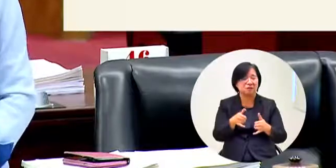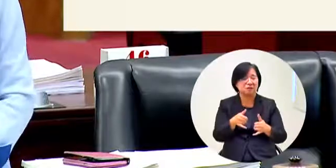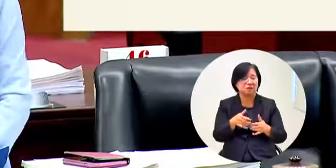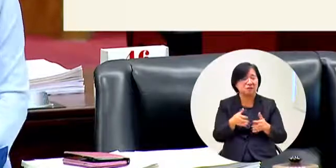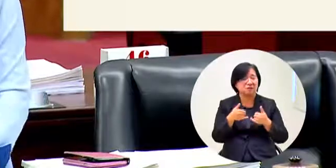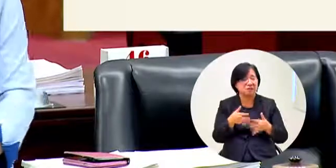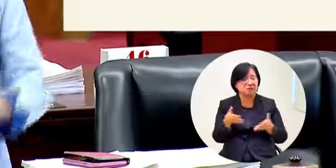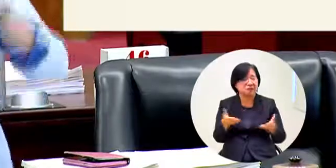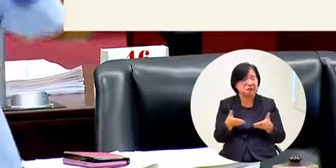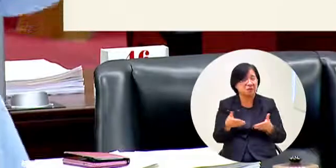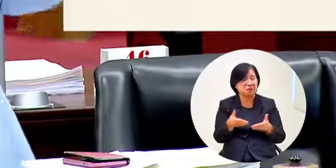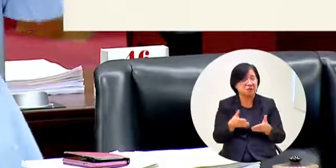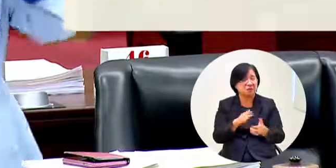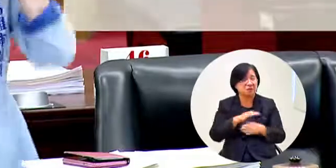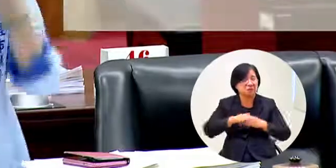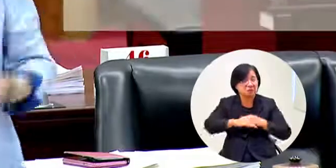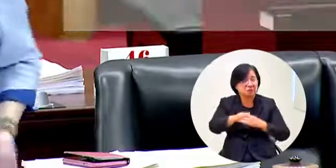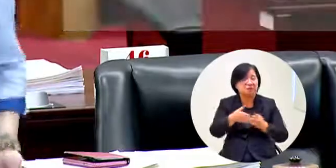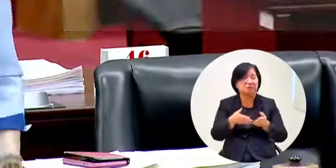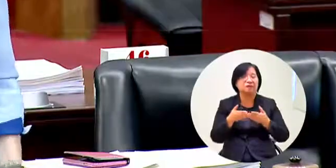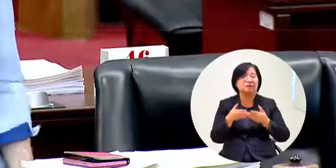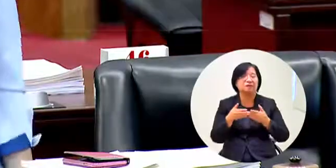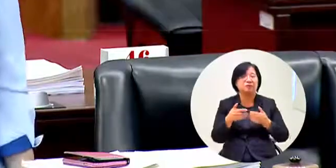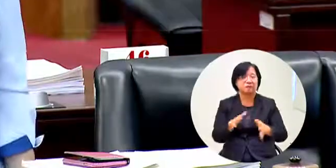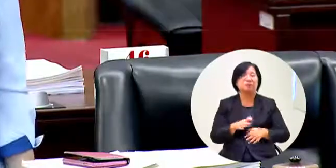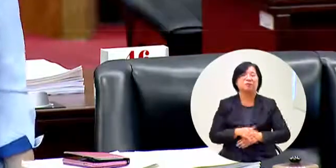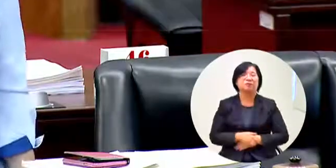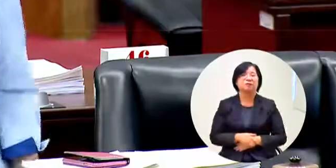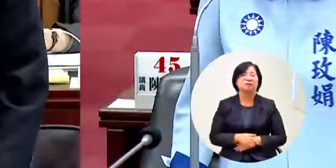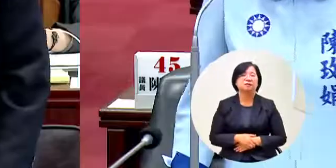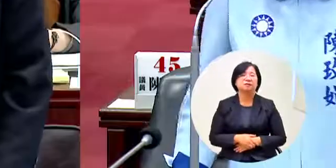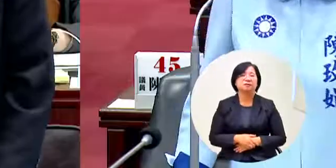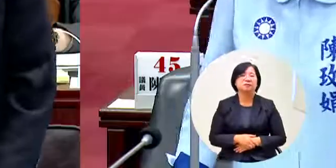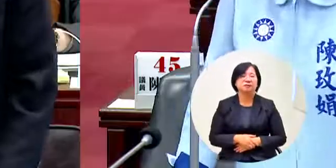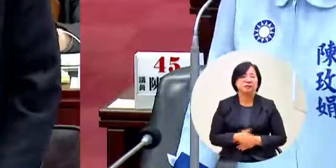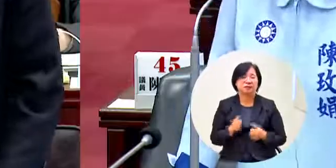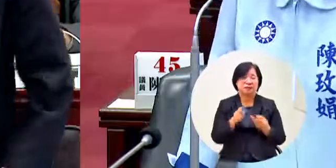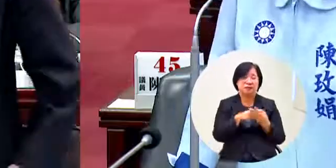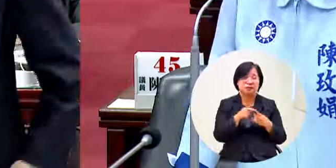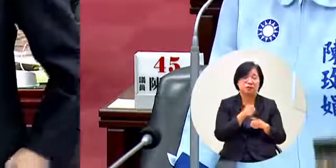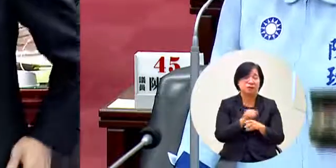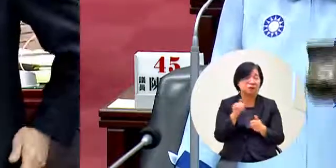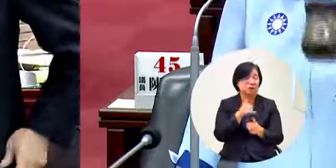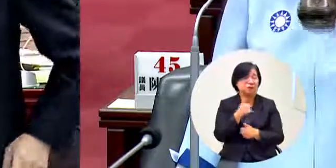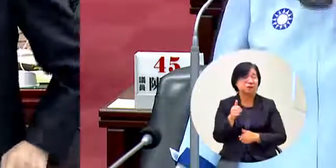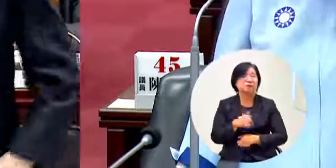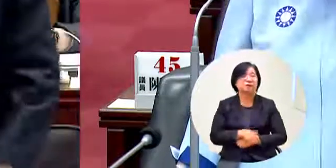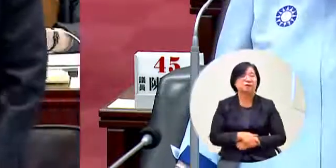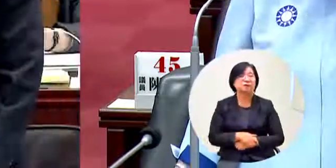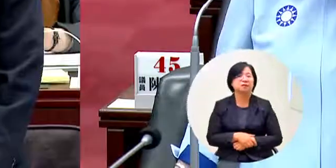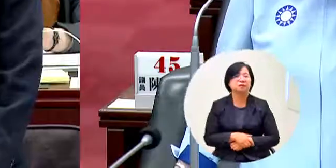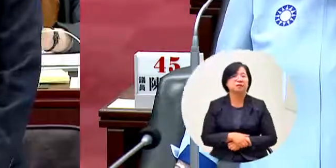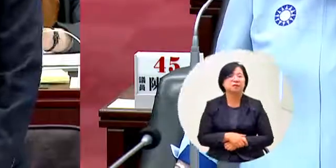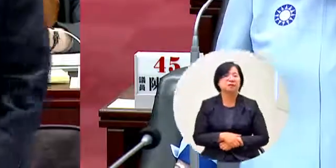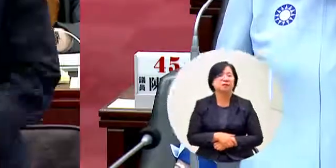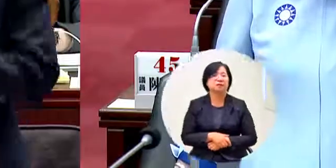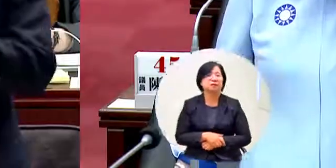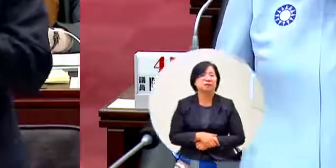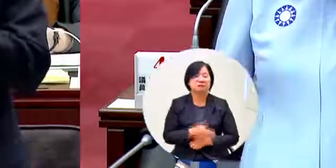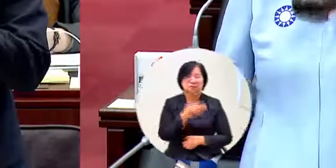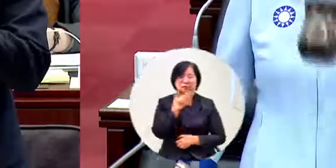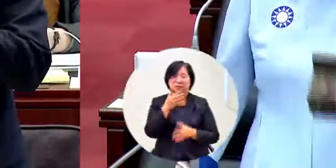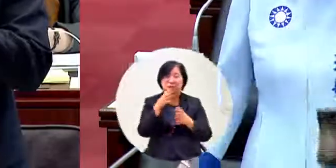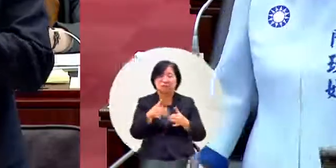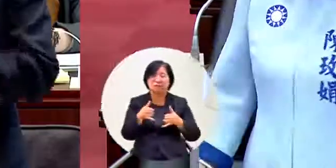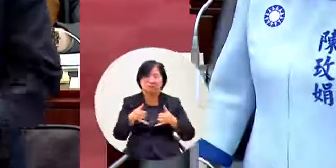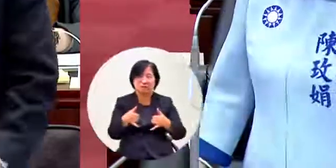请杨代理市长答复。 好，谢谢主席，谢谢议员哦。基本上施设道路，如果它已